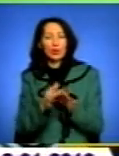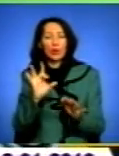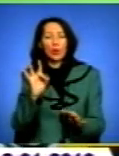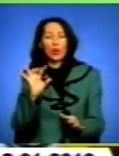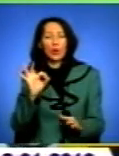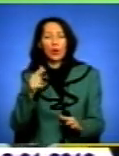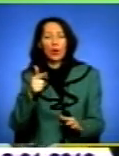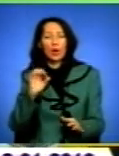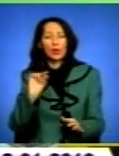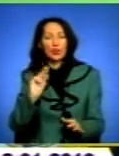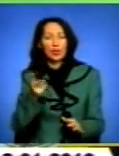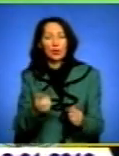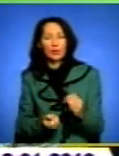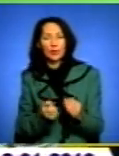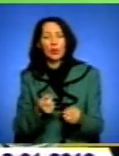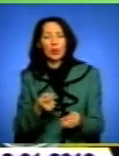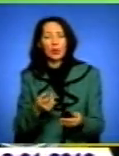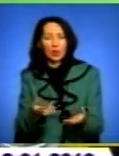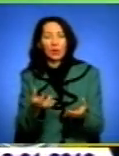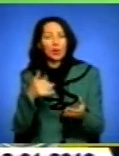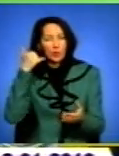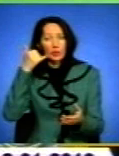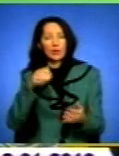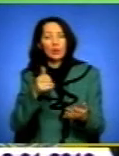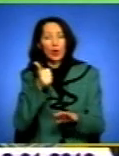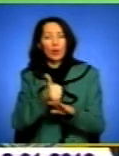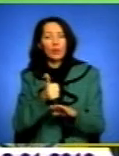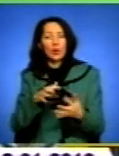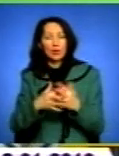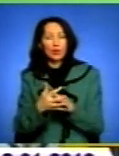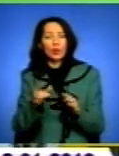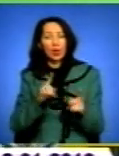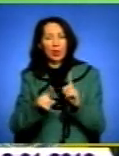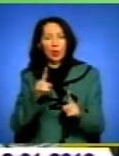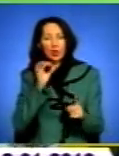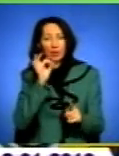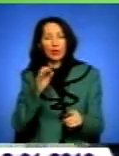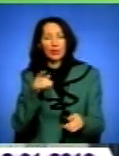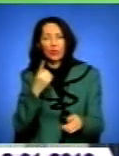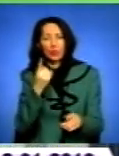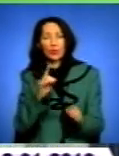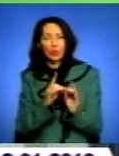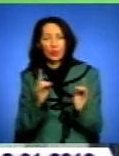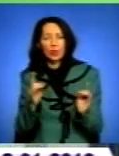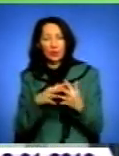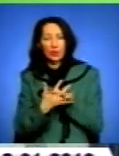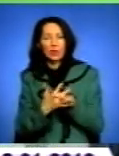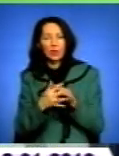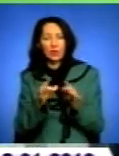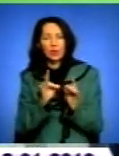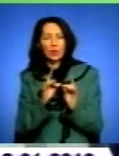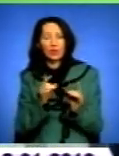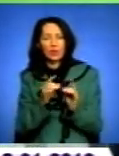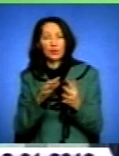сільської ради про те, що одного з помешкань власного будинку в ліжку він виявив труп місцевої жительки 63-го року